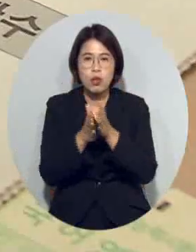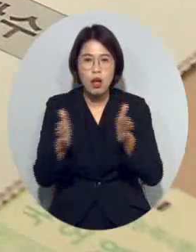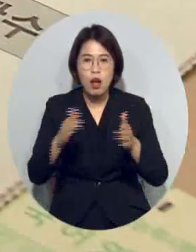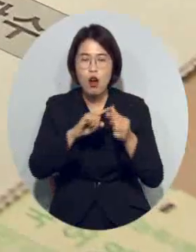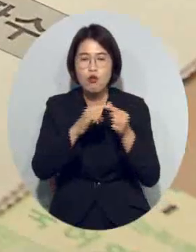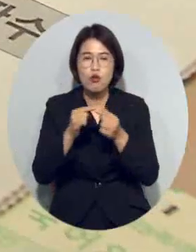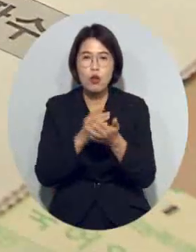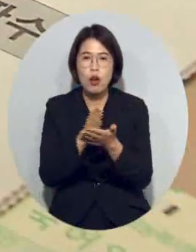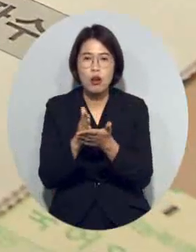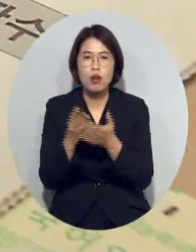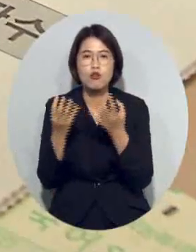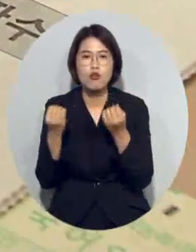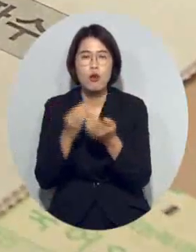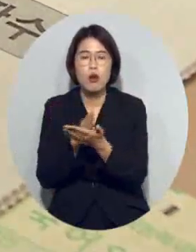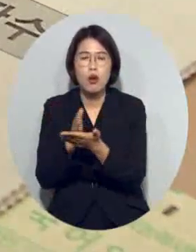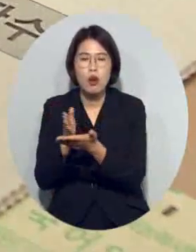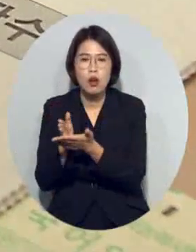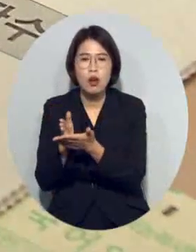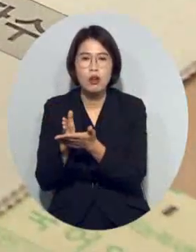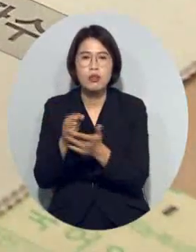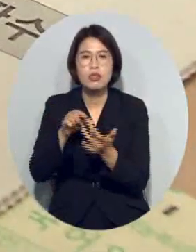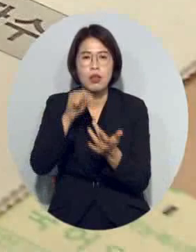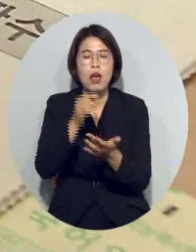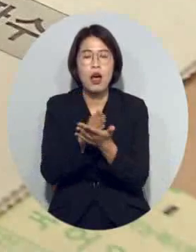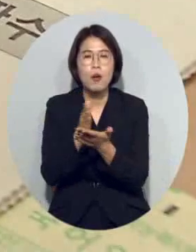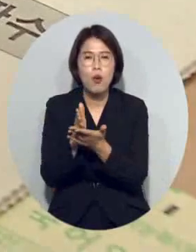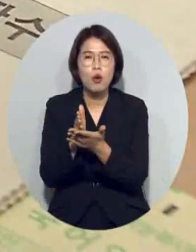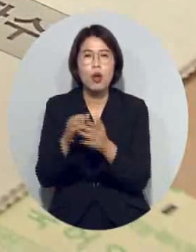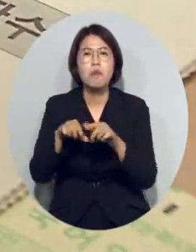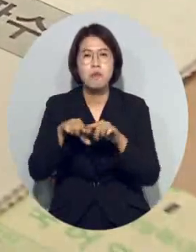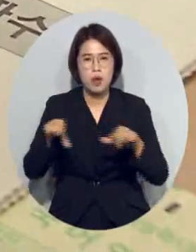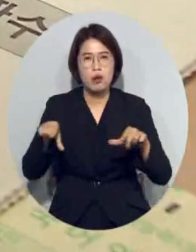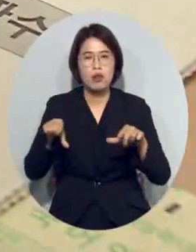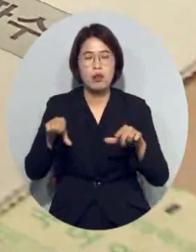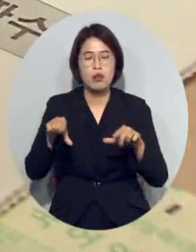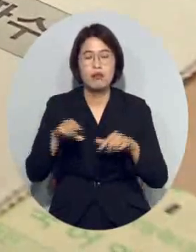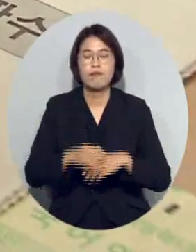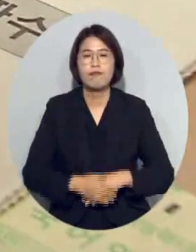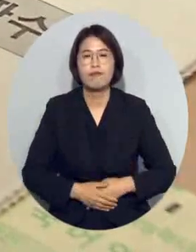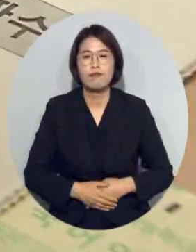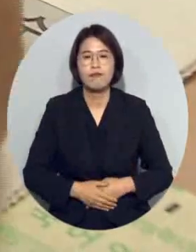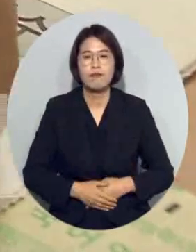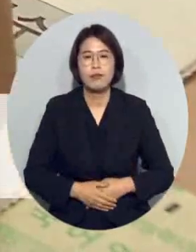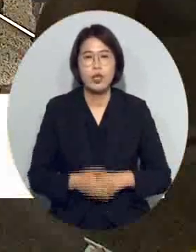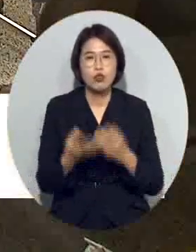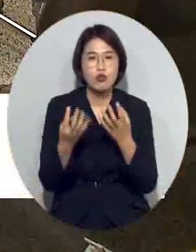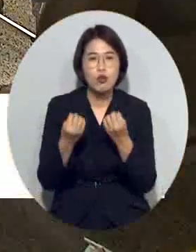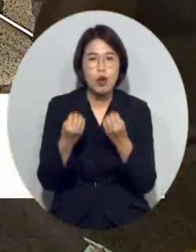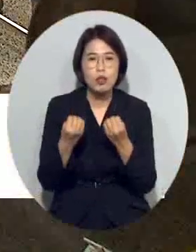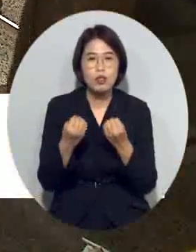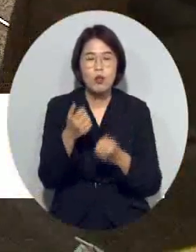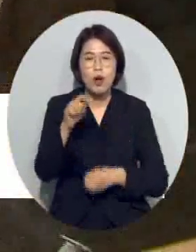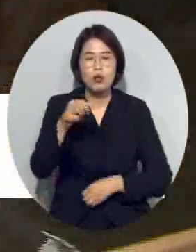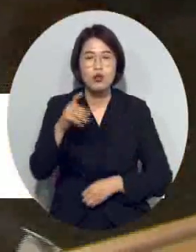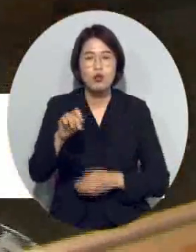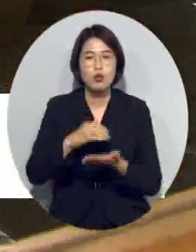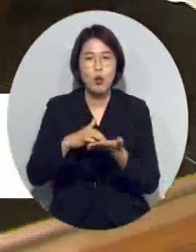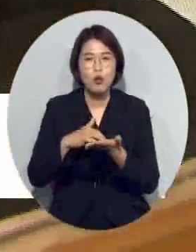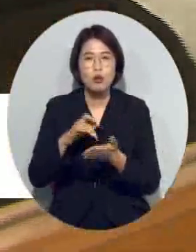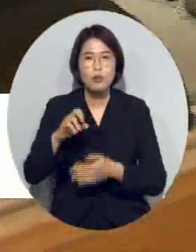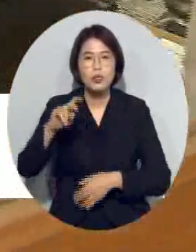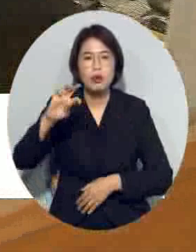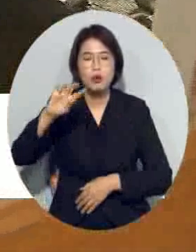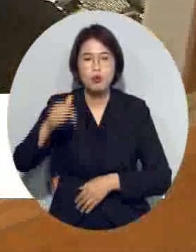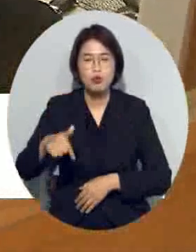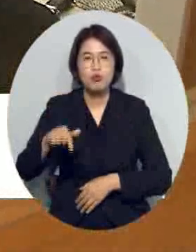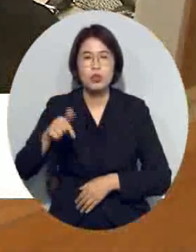국어 영역과 수학 영역의 선택 과목은 평이한 수준으로 출제됐습니다. 수학의 경우 확률과 통계,